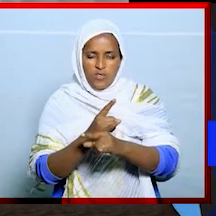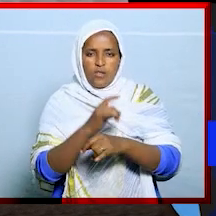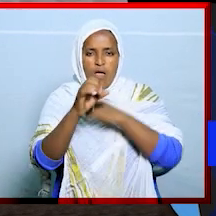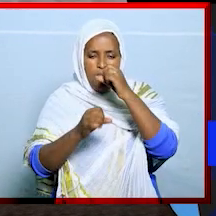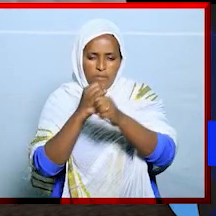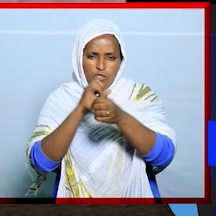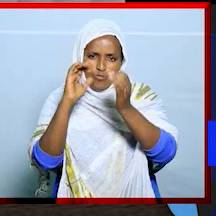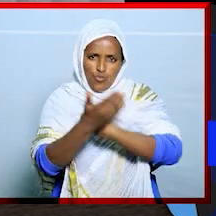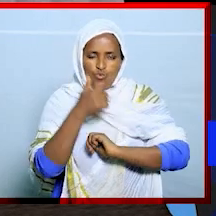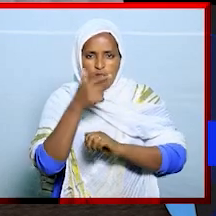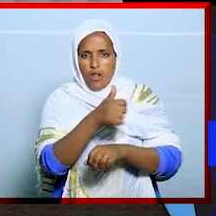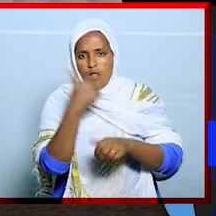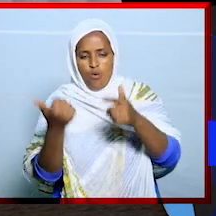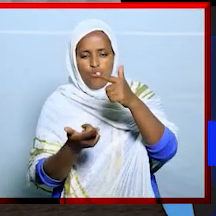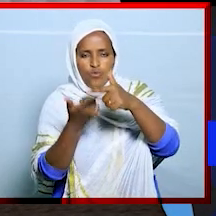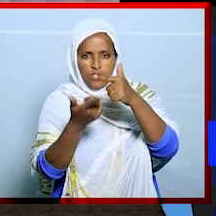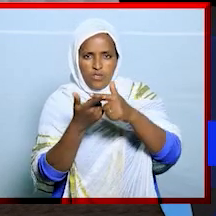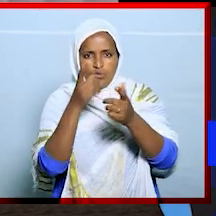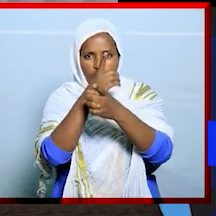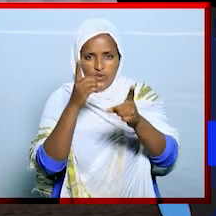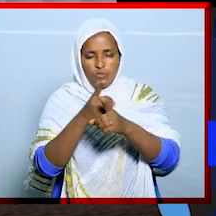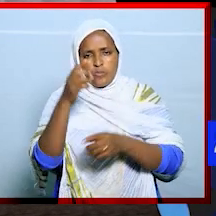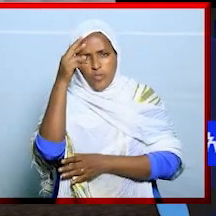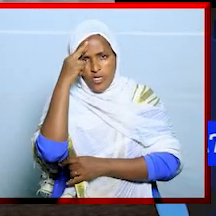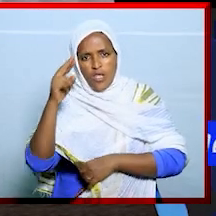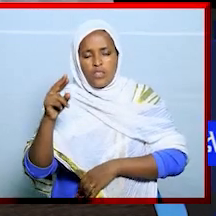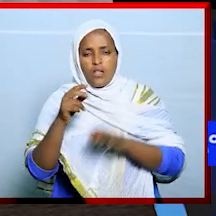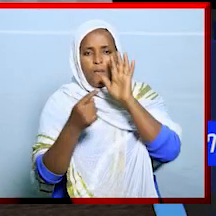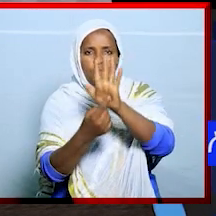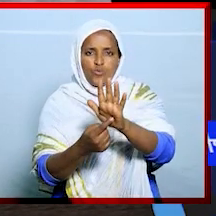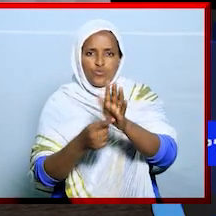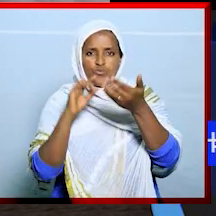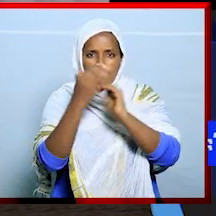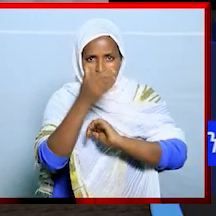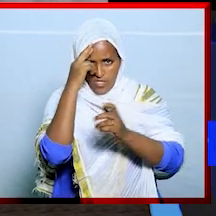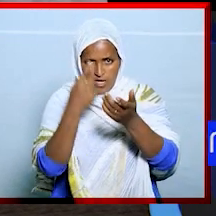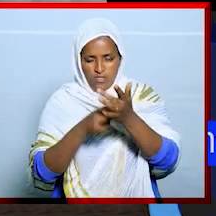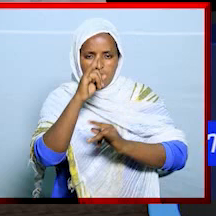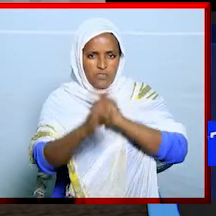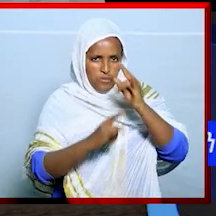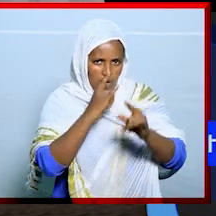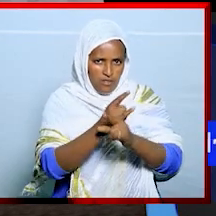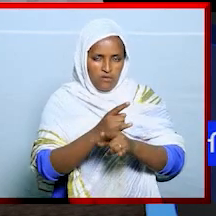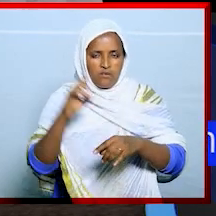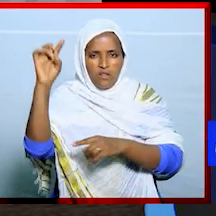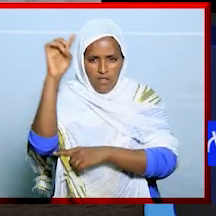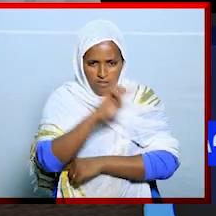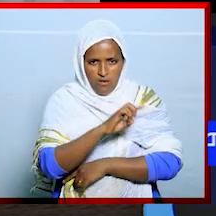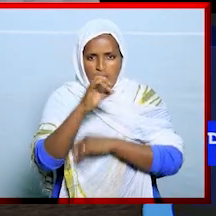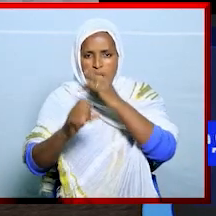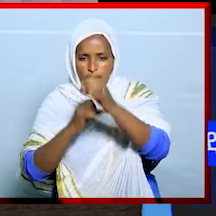ለምልክቶች፣ ለዘመኖች፣ ለዕለታትም ለዓመታትም ይሆኑ ይላል። ሌላ ሁለተኛው የተፈጠሩበት ምክንያት ለምልክቶች እንዲሆኑ